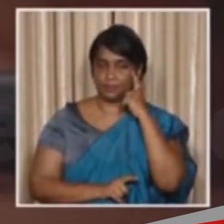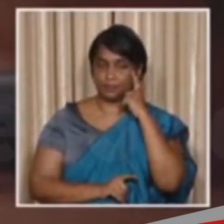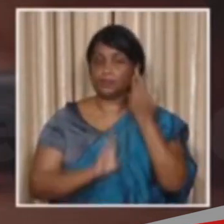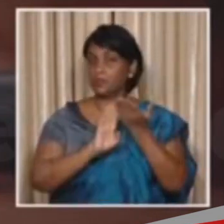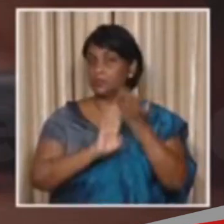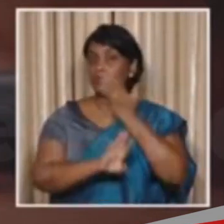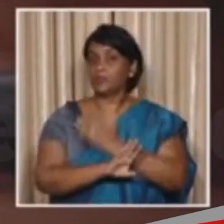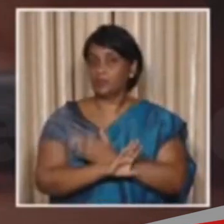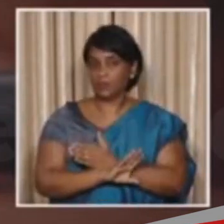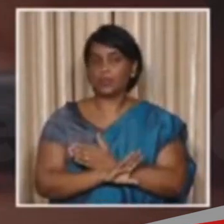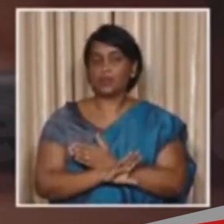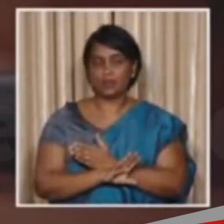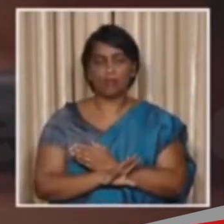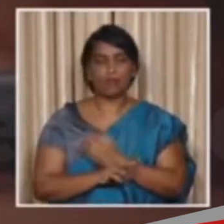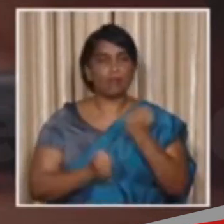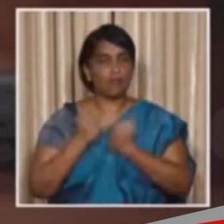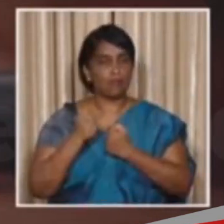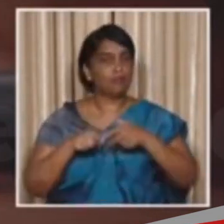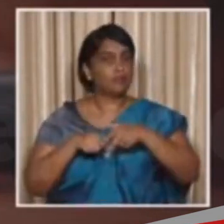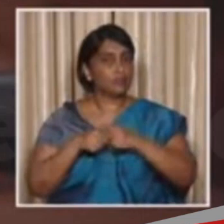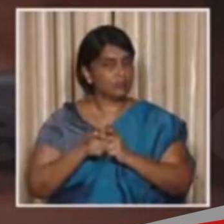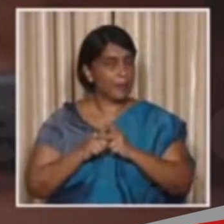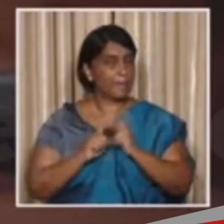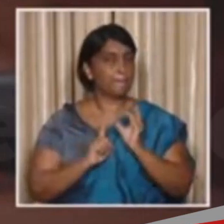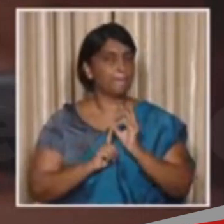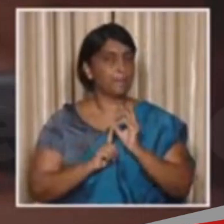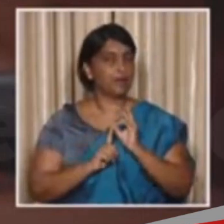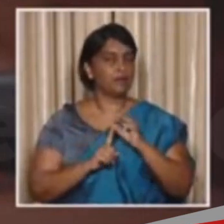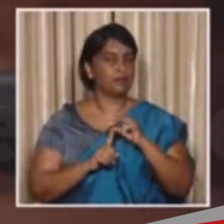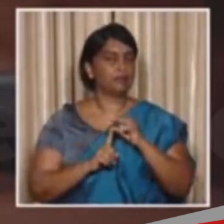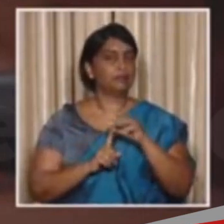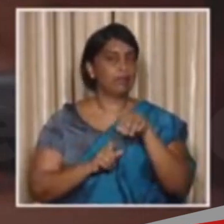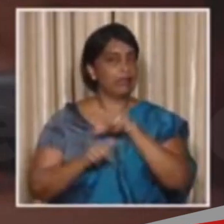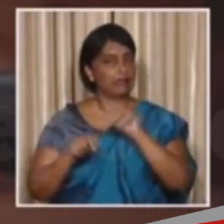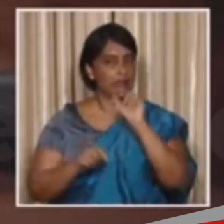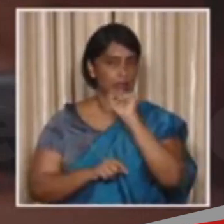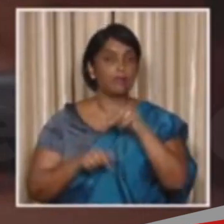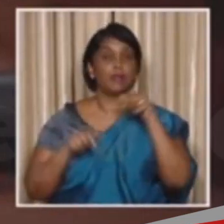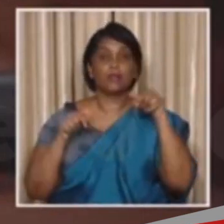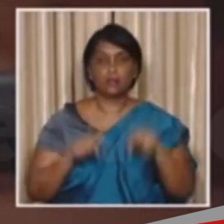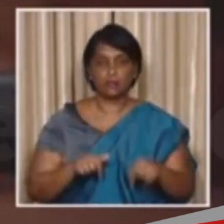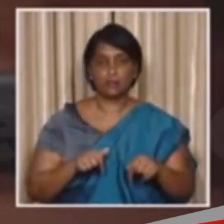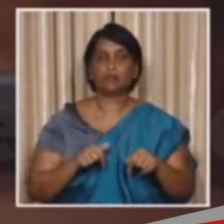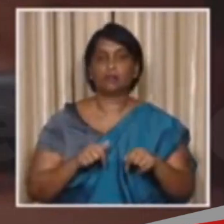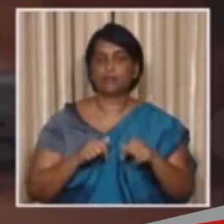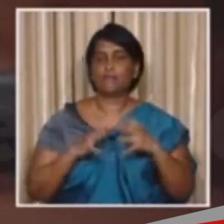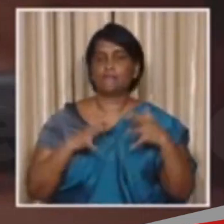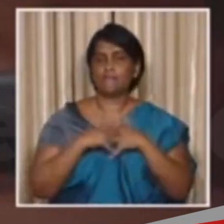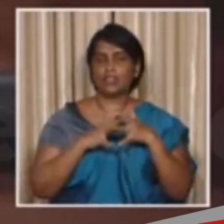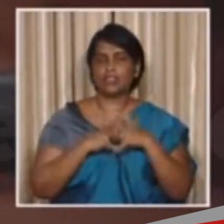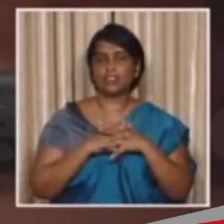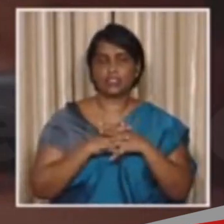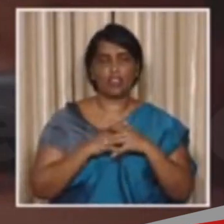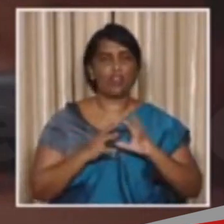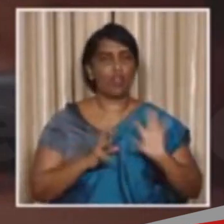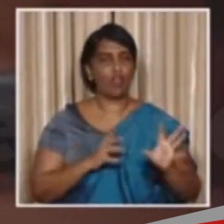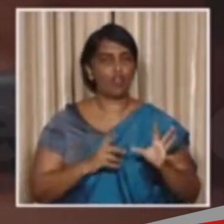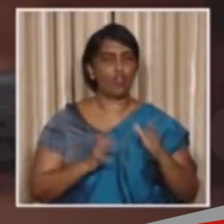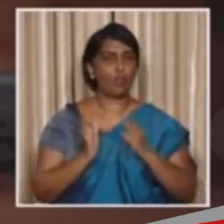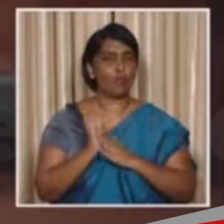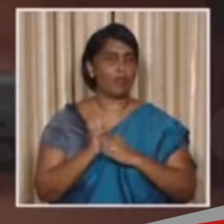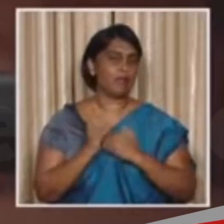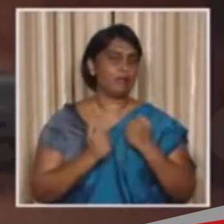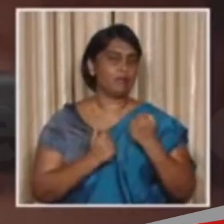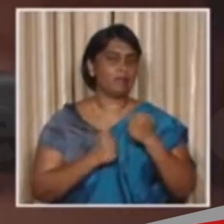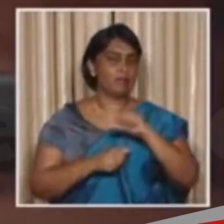පෙරදී සොනෝන් ඔටෝමොබයිල් ඇසම්බලි ප්‍රයිවට් ලිමිටඩ් ලෙස හැඳින්වූද දැන් වෙස්ටර්න් ඔටෝමොබයිල් ඇසම්බලි ප්‍රයිවට් ලිමිටඩ් ලෙස